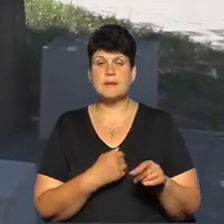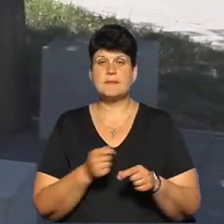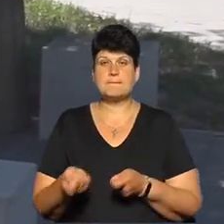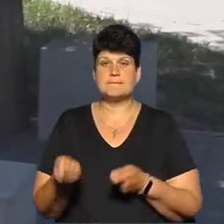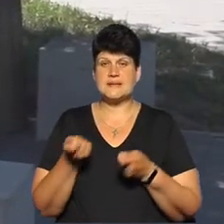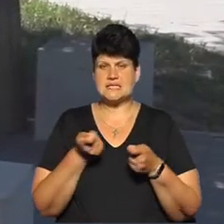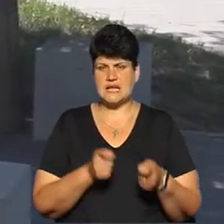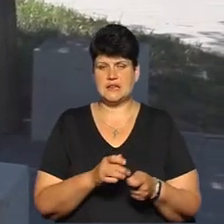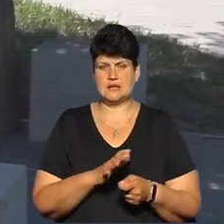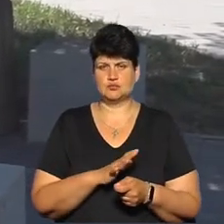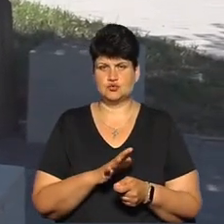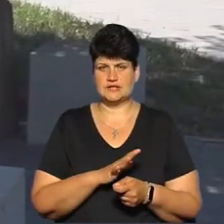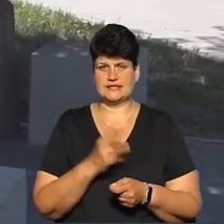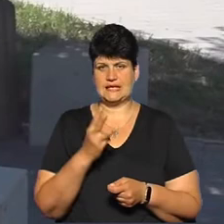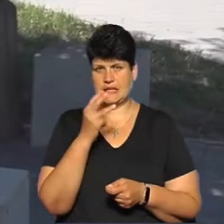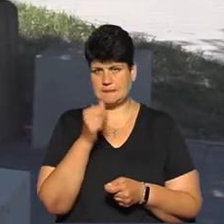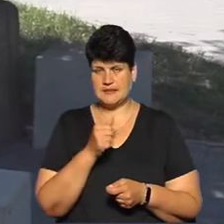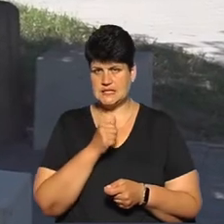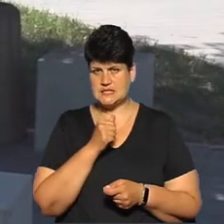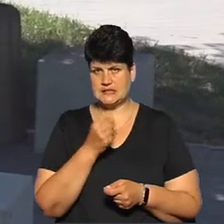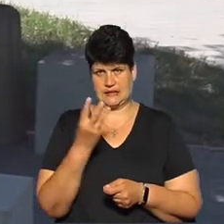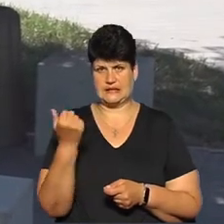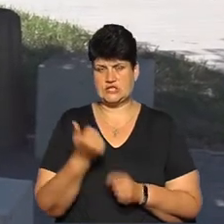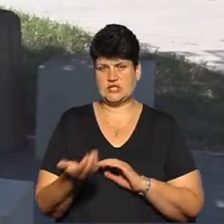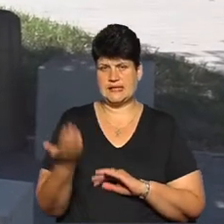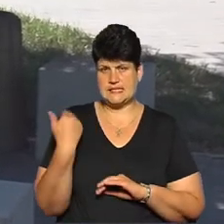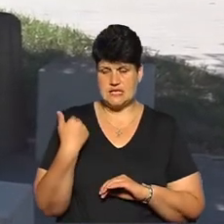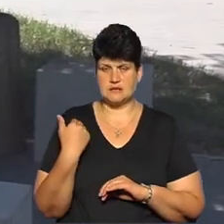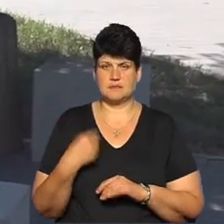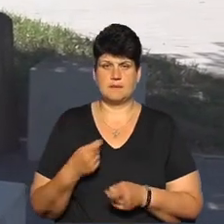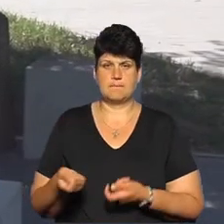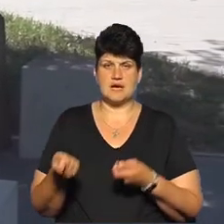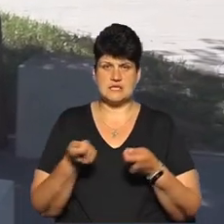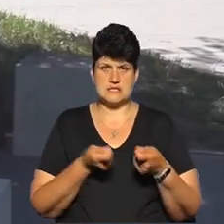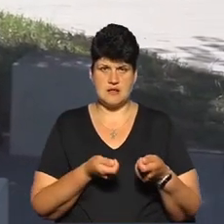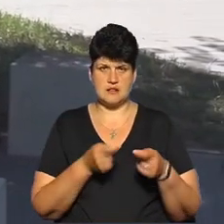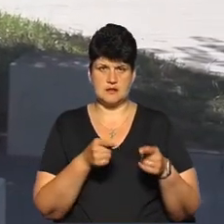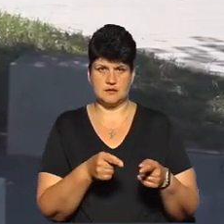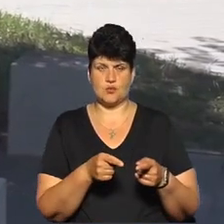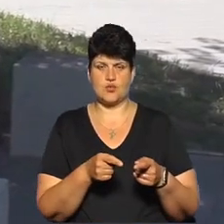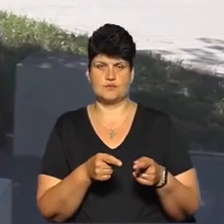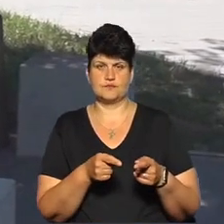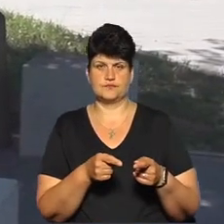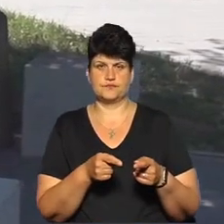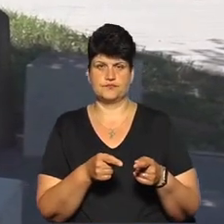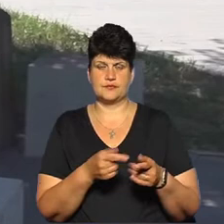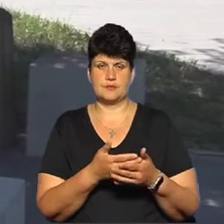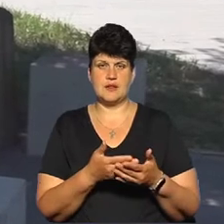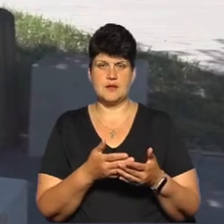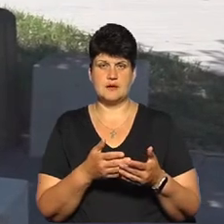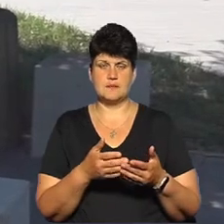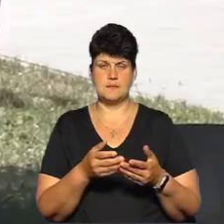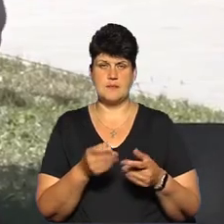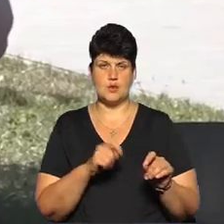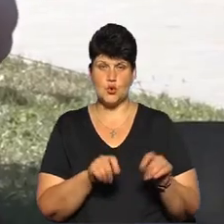були десь 3 тижні назад ми прислали отаку плитоноску, відшили в нас